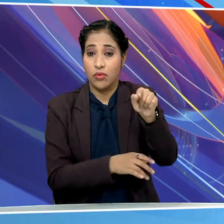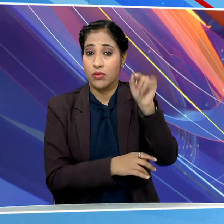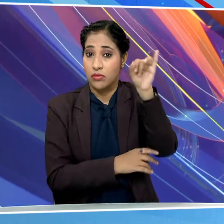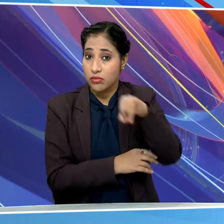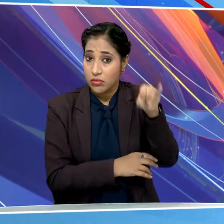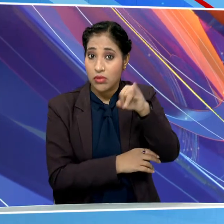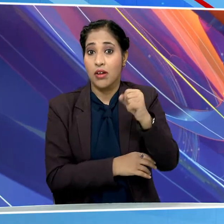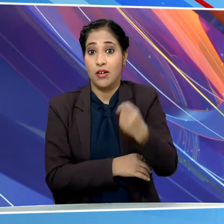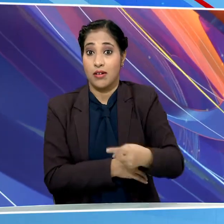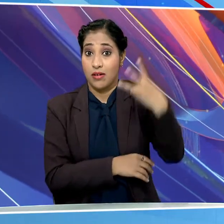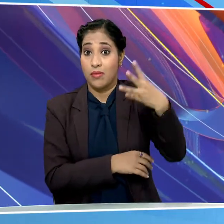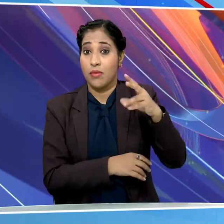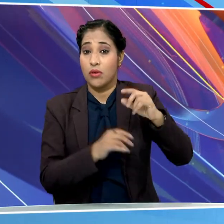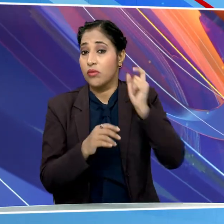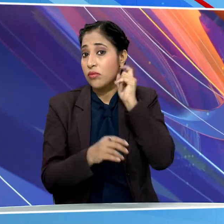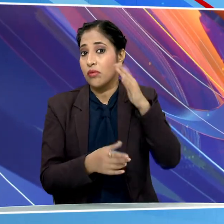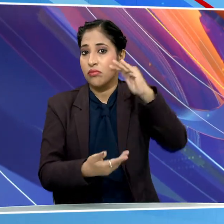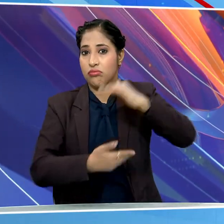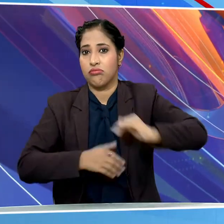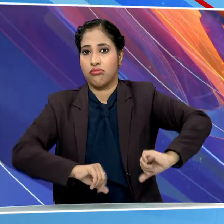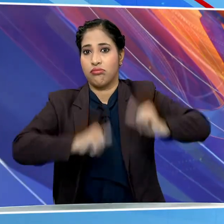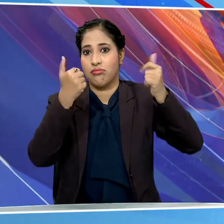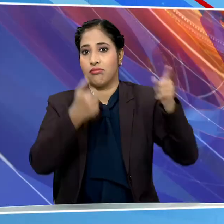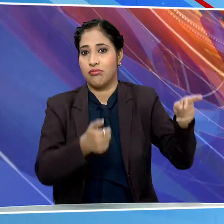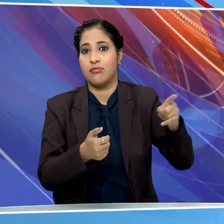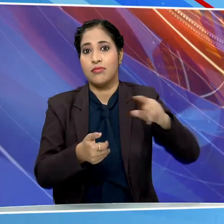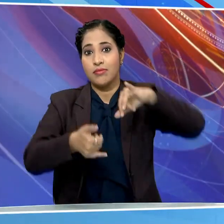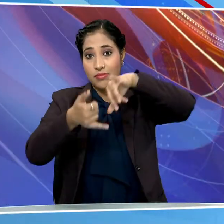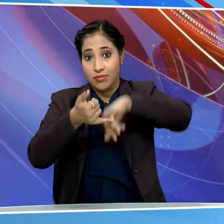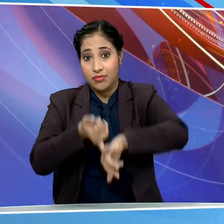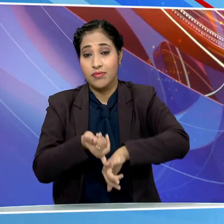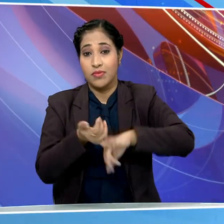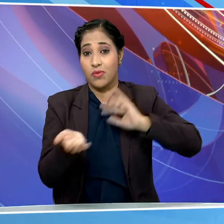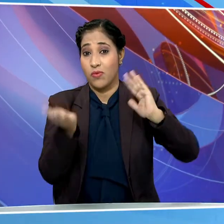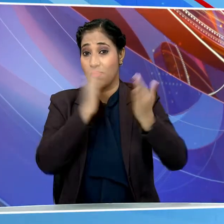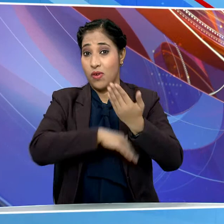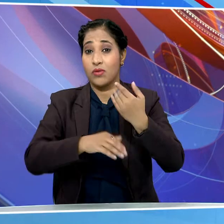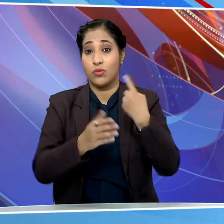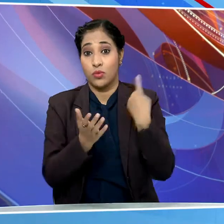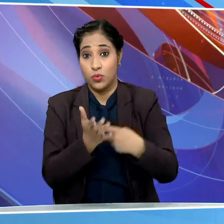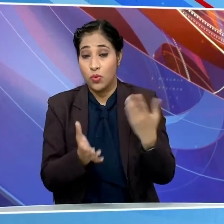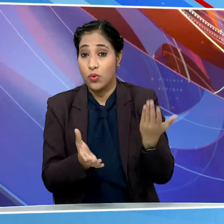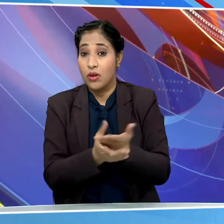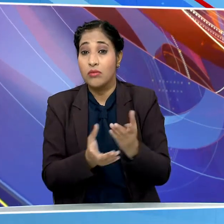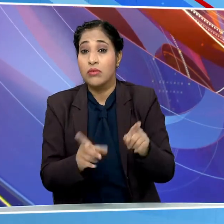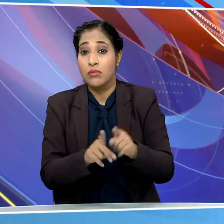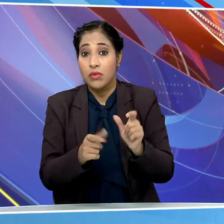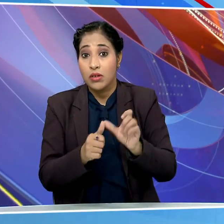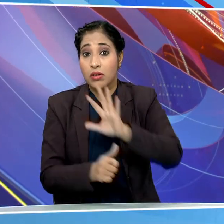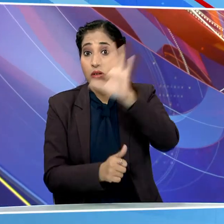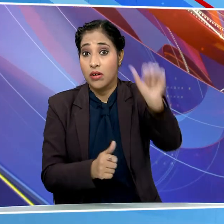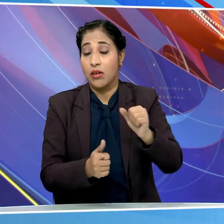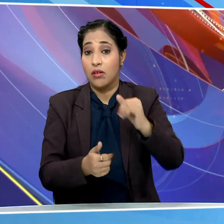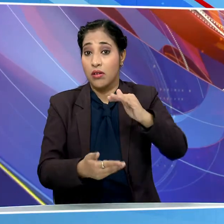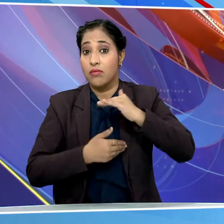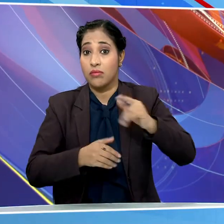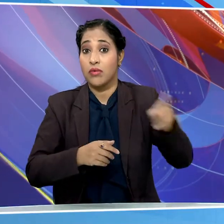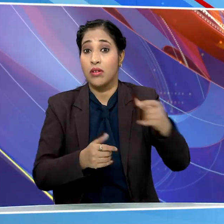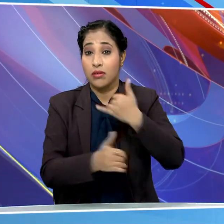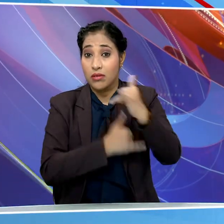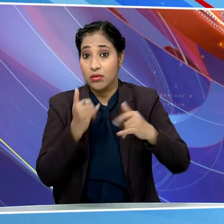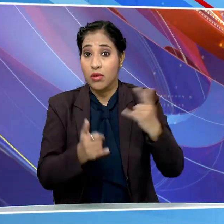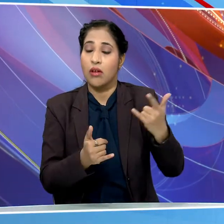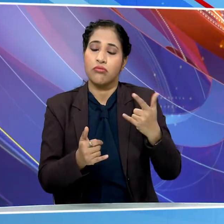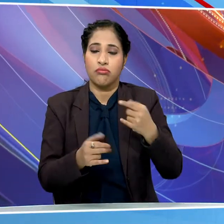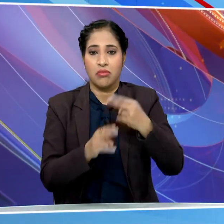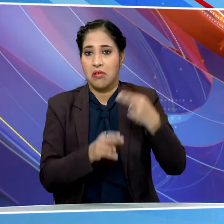469.6 अंक के साथ स्वर्ण पदक अपने नाम किया. सिफ्त ने विश्व रिकॉर्ड, एशियाई रिकॉर्ड और एशियन गेम्स रिकॉर्ड